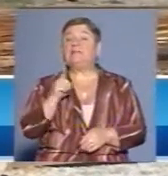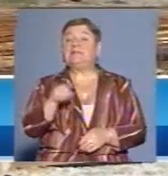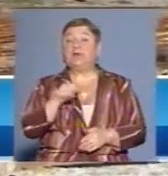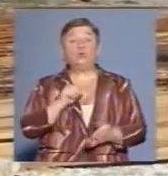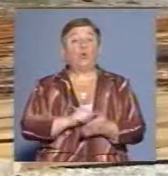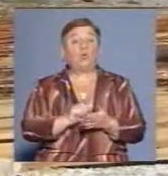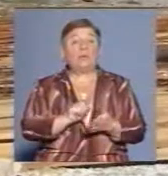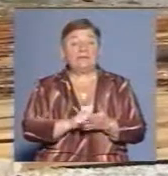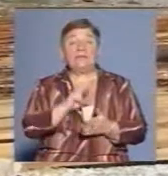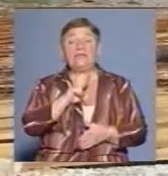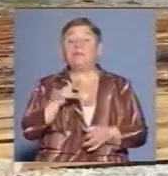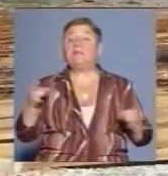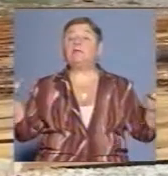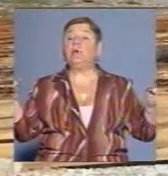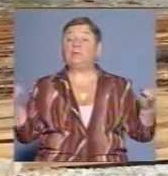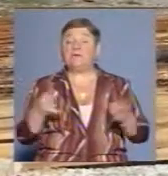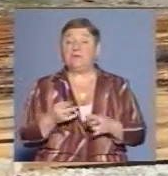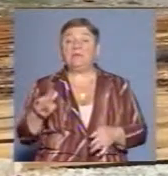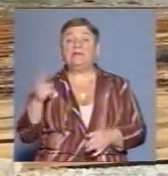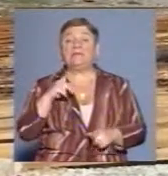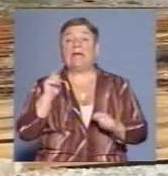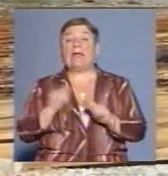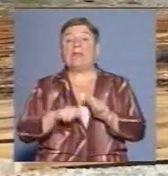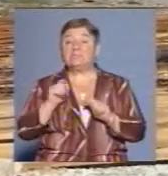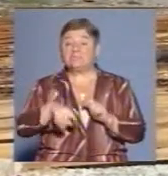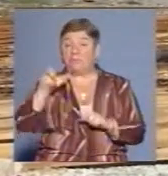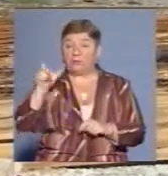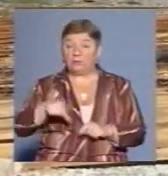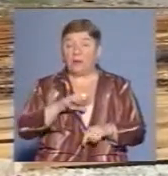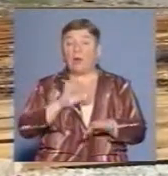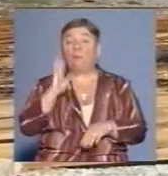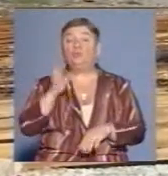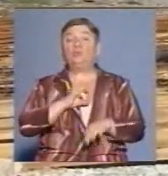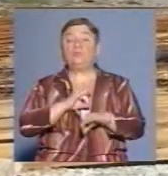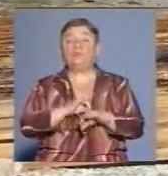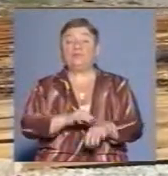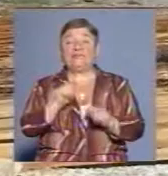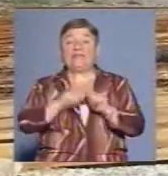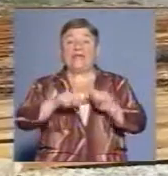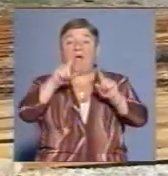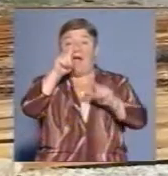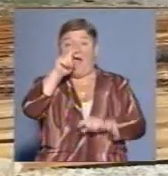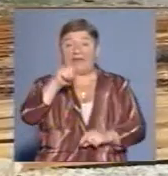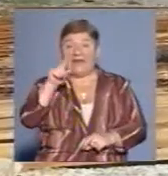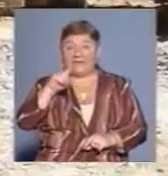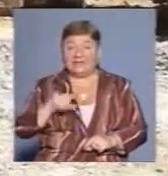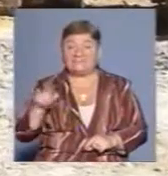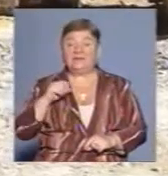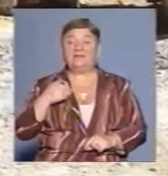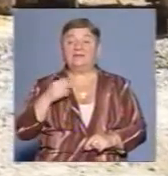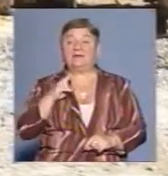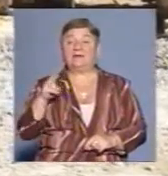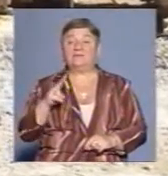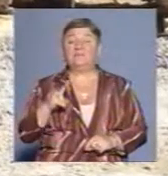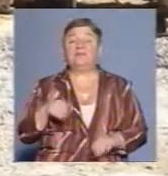документів, які необхідні для інспектора, і далі будемо проводити аналіз, і після цього вже можна буде робити якісь висновки. Такі